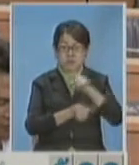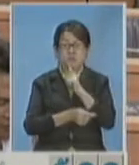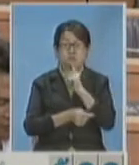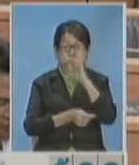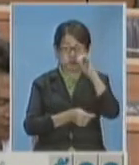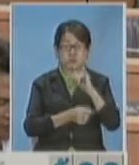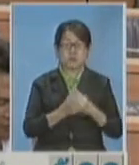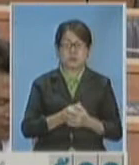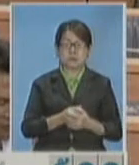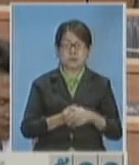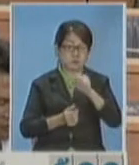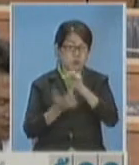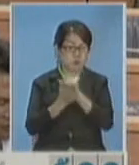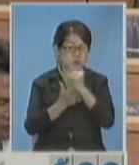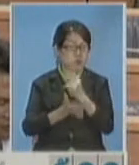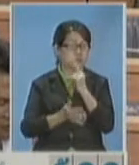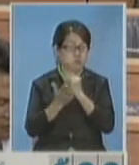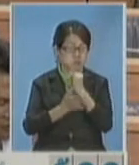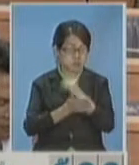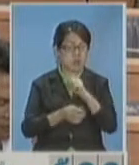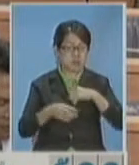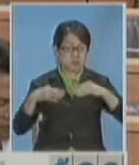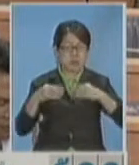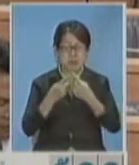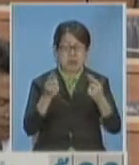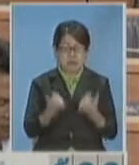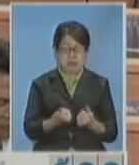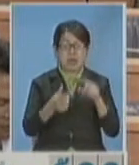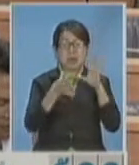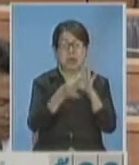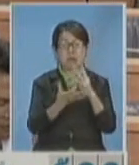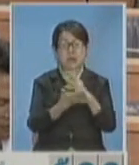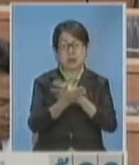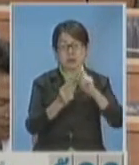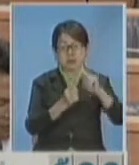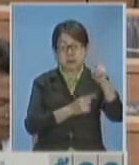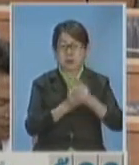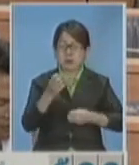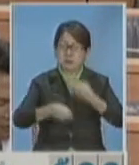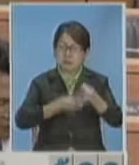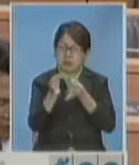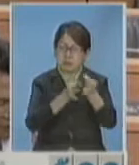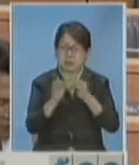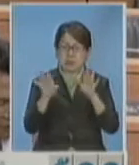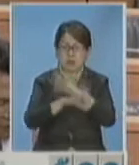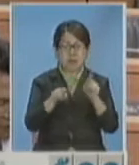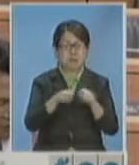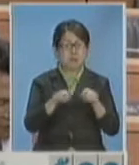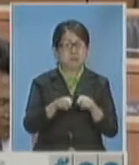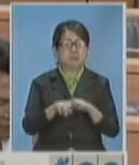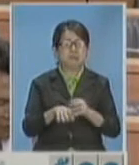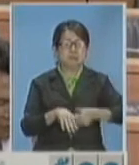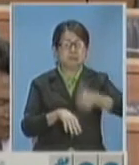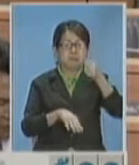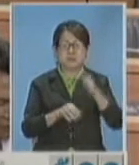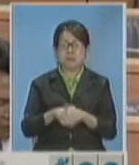ยเชียร์ด้วยแต่เอามาพูดในวาระสองเนี่ยถือว่าเป็นการทำให้สภาเราไม่มีมาตรฐาน